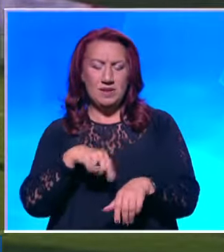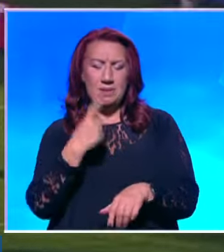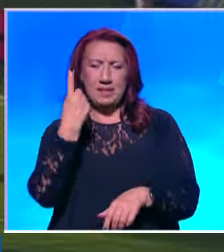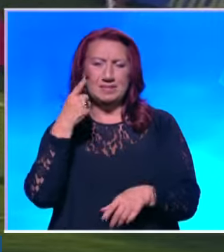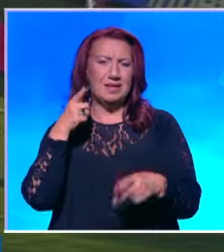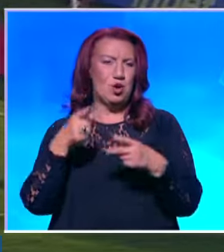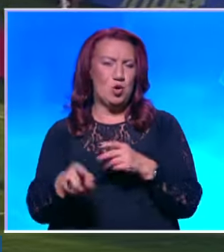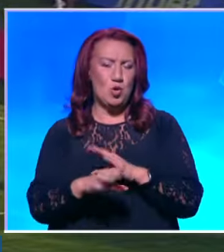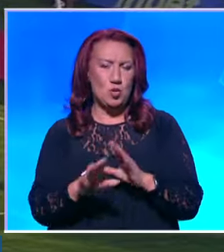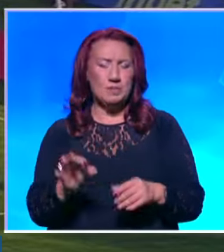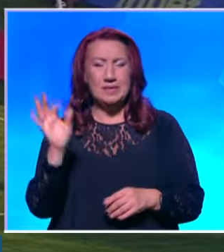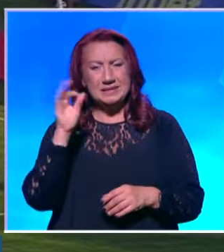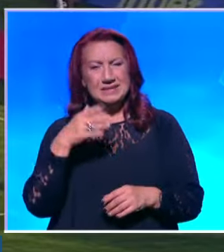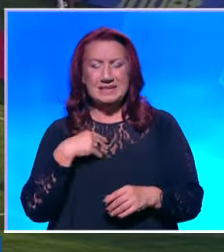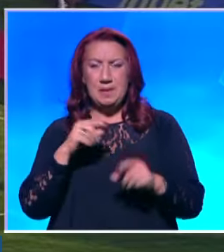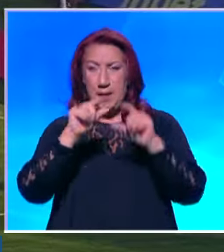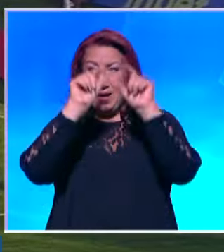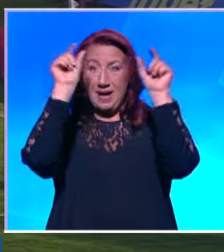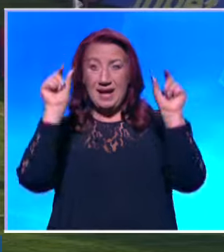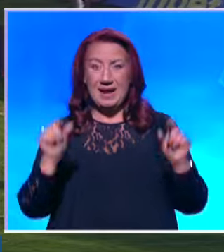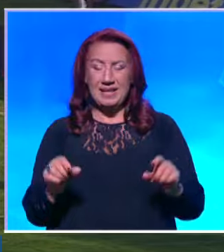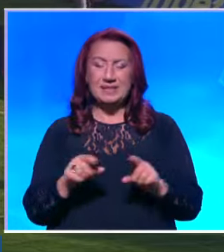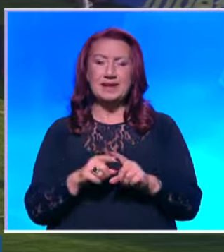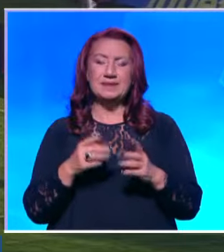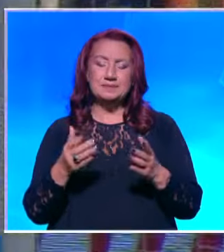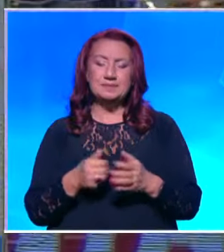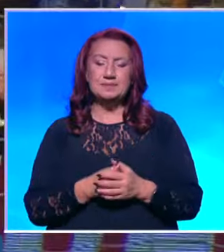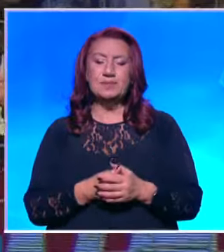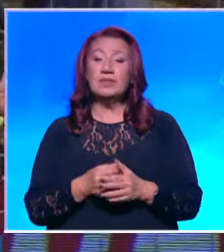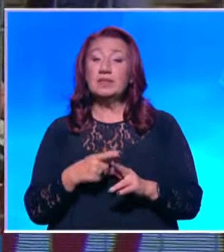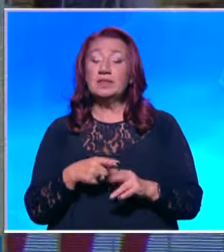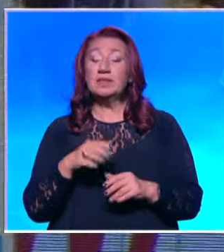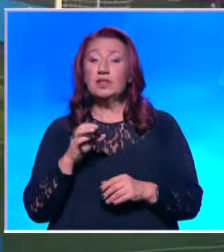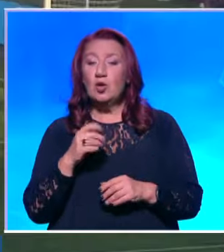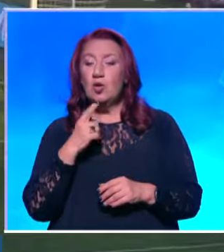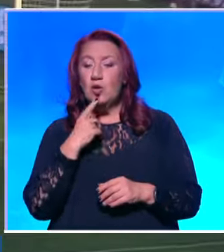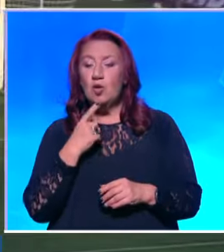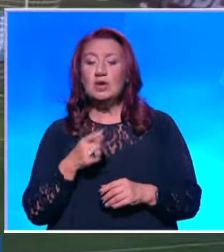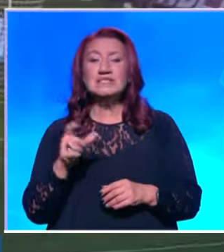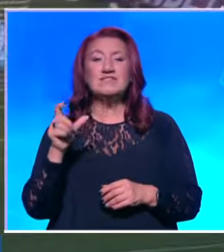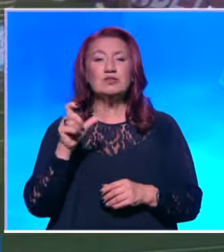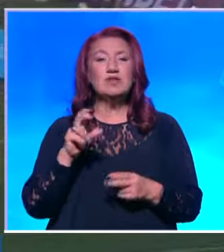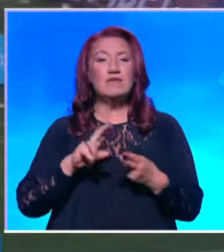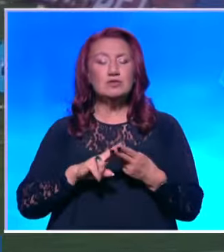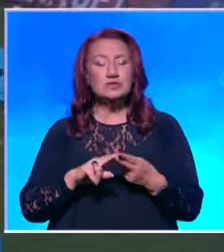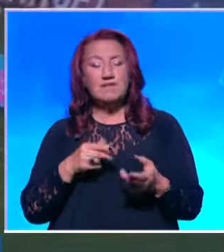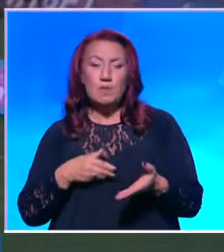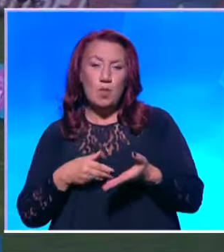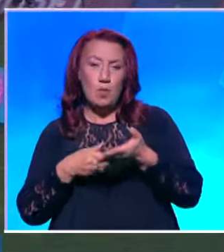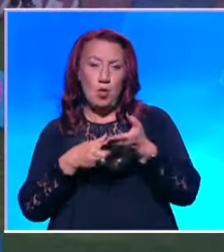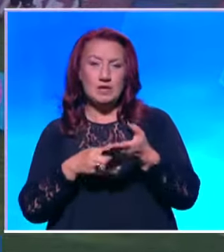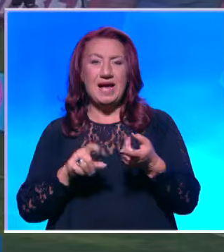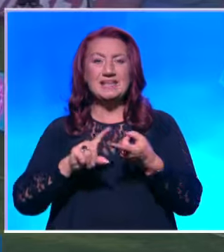и греда след доста хубаво изпълнение от страна на евертон бала но увисване на светослав вуцов помогна на кристиян димитров да се